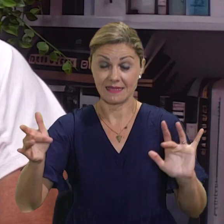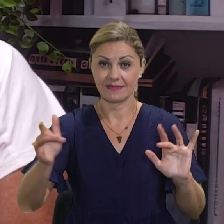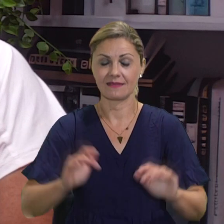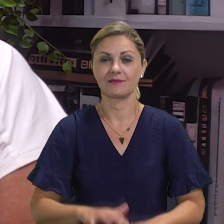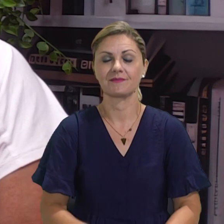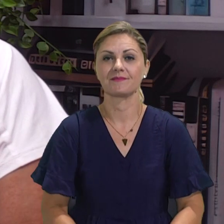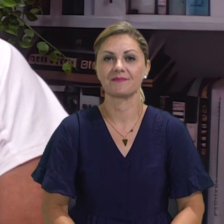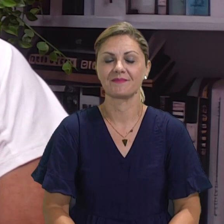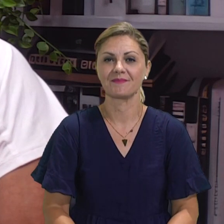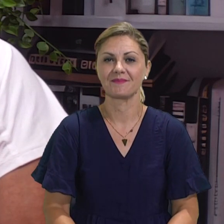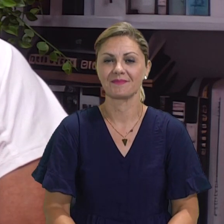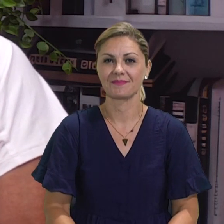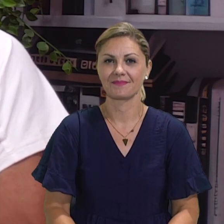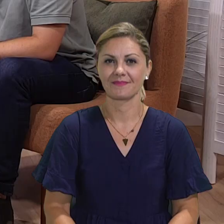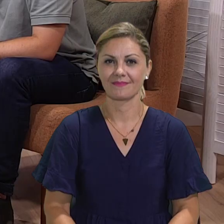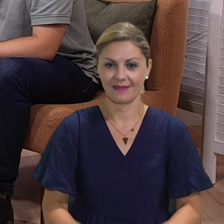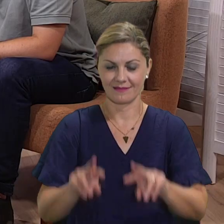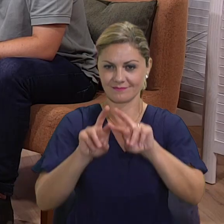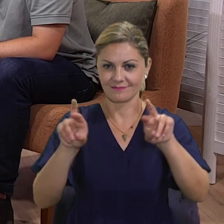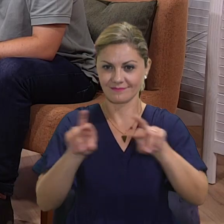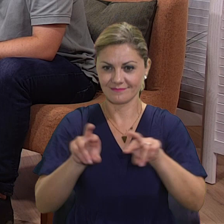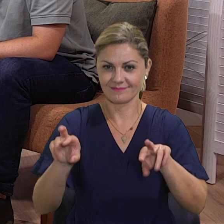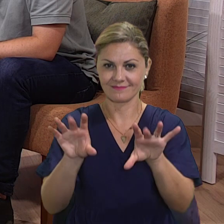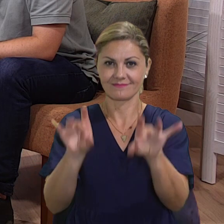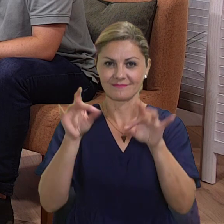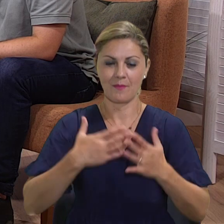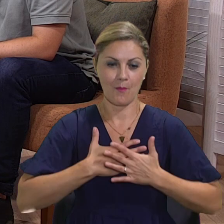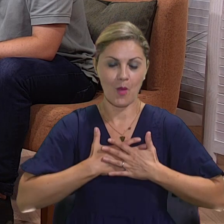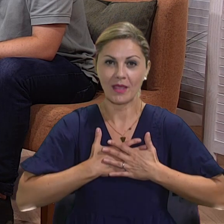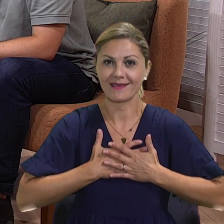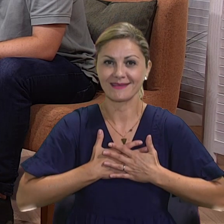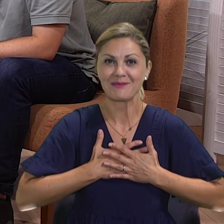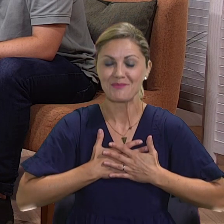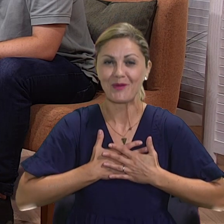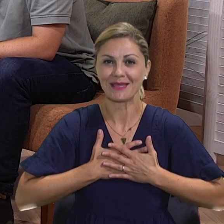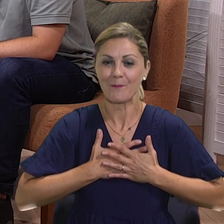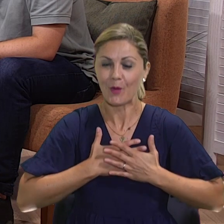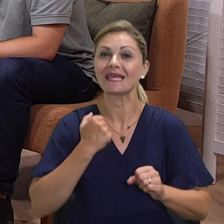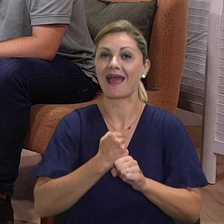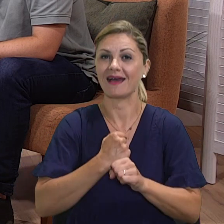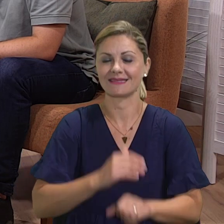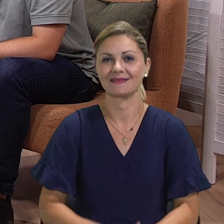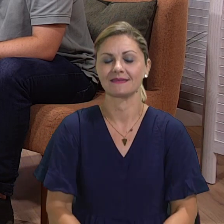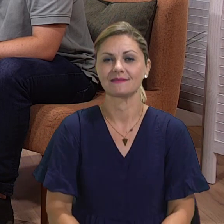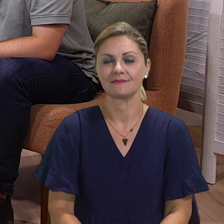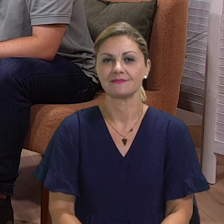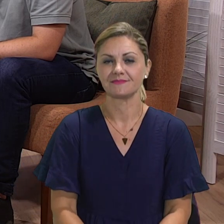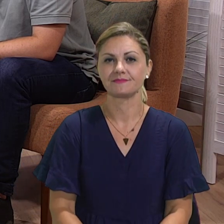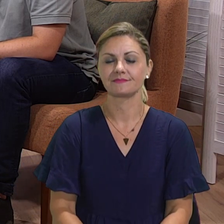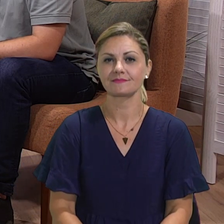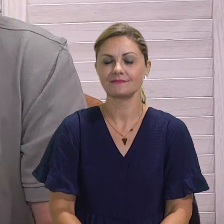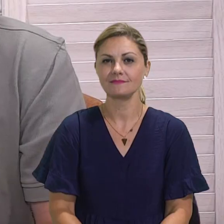na internetu od te medijske kuće i normalno ja u arhivi sve pronašao. Tako da imam i dokazne materijale što se toga